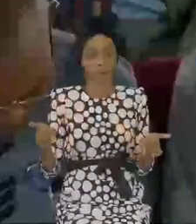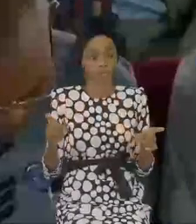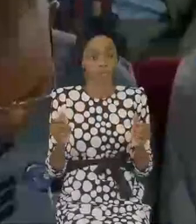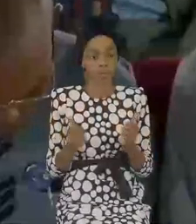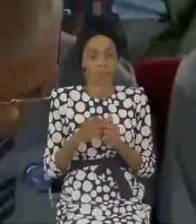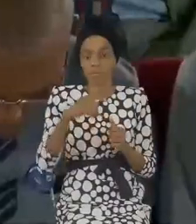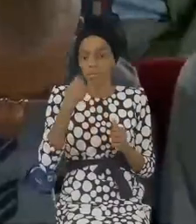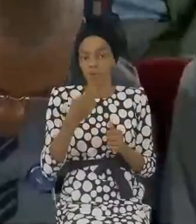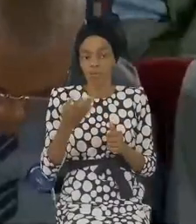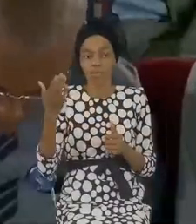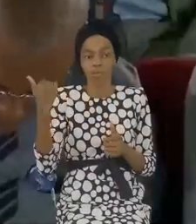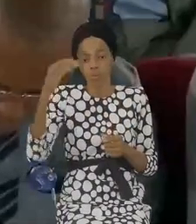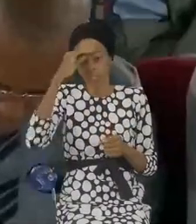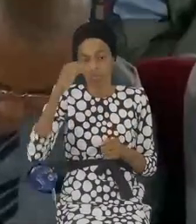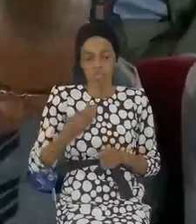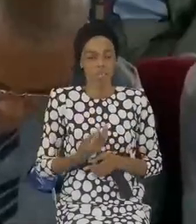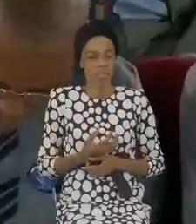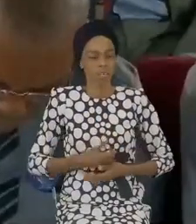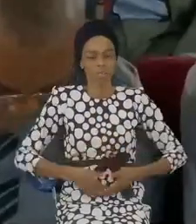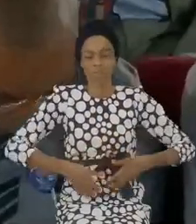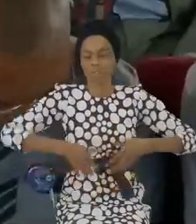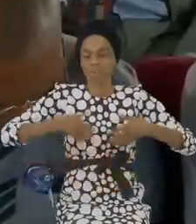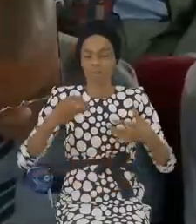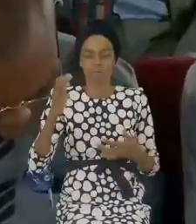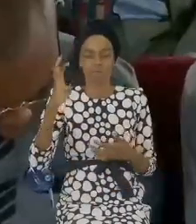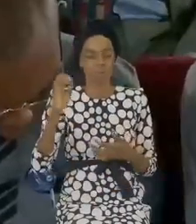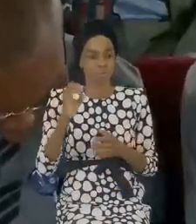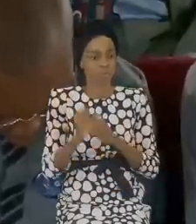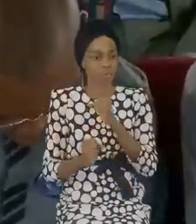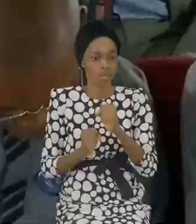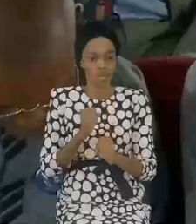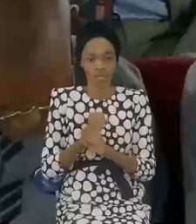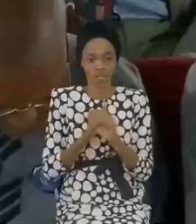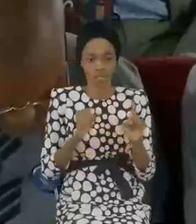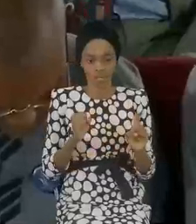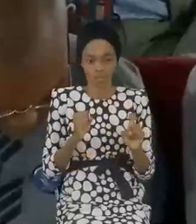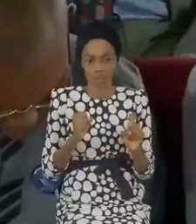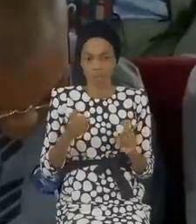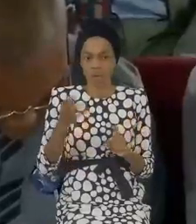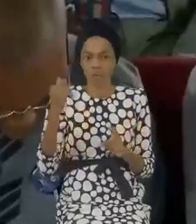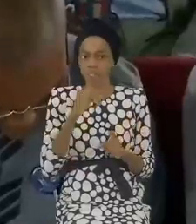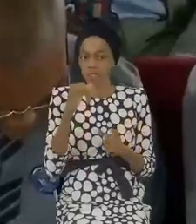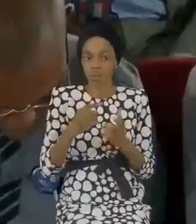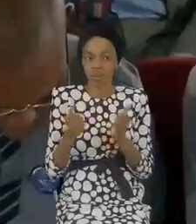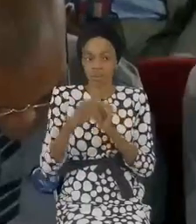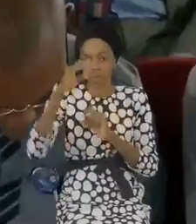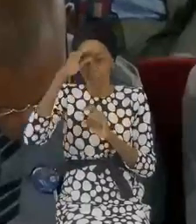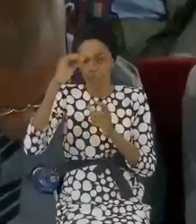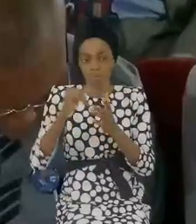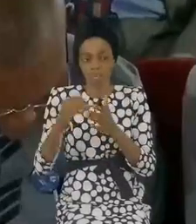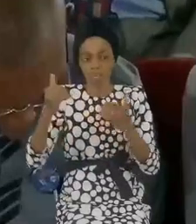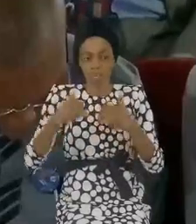irrité pendant 40 ans? Sinon contre ceux qui péchaient et dont les